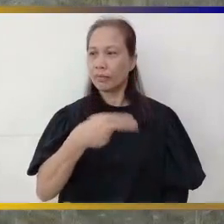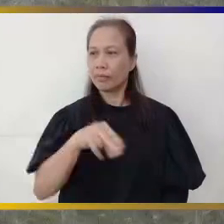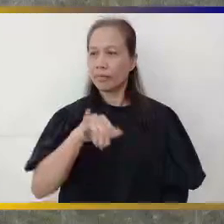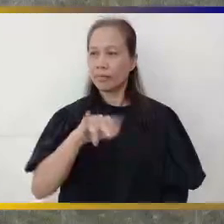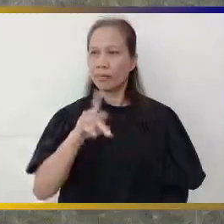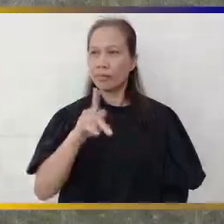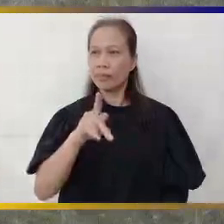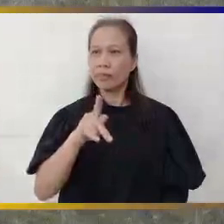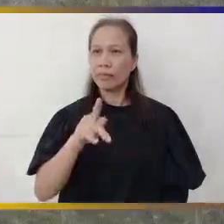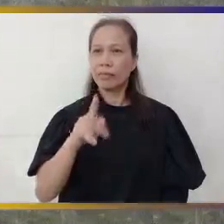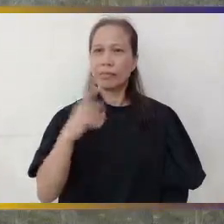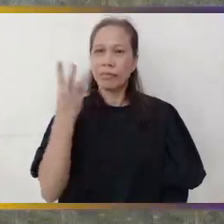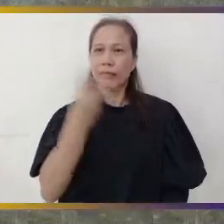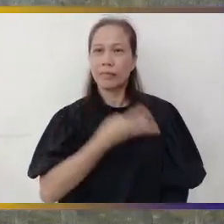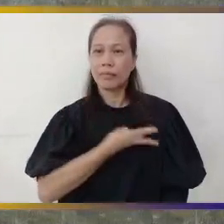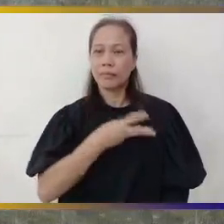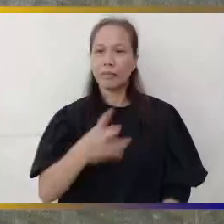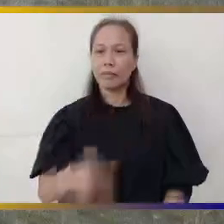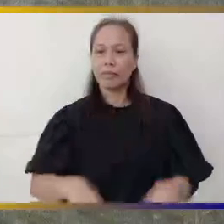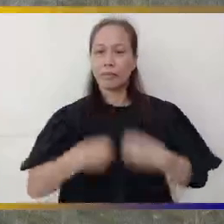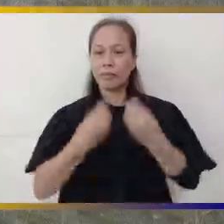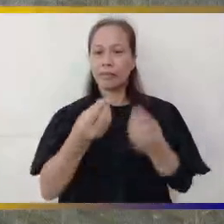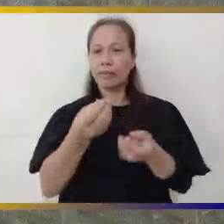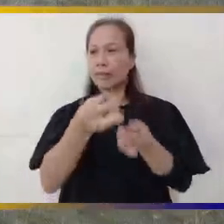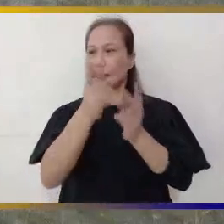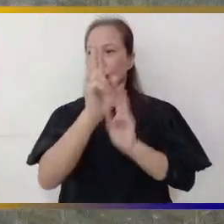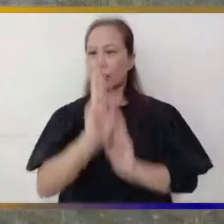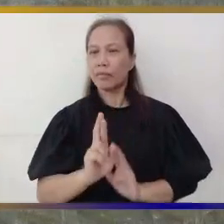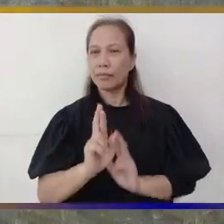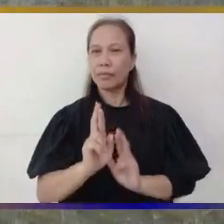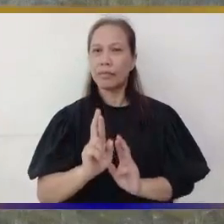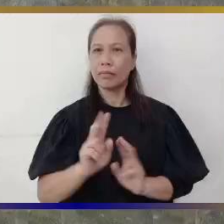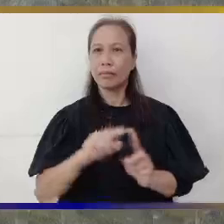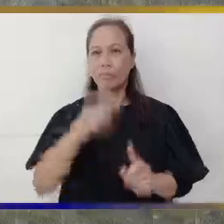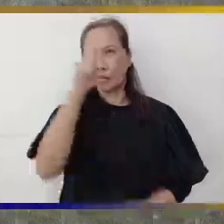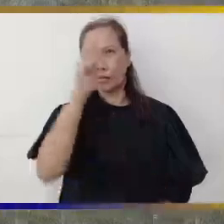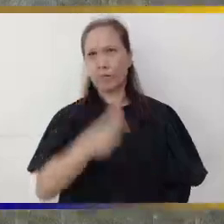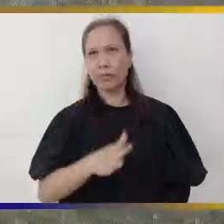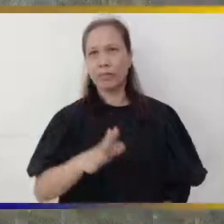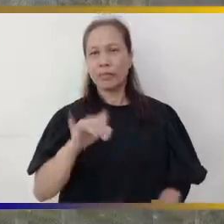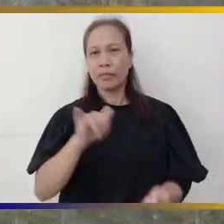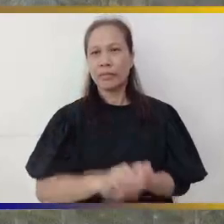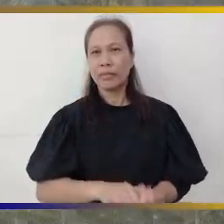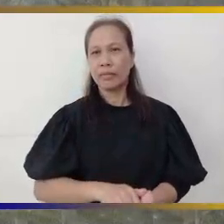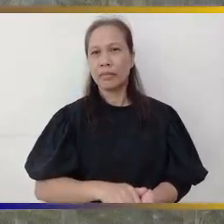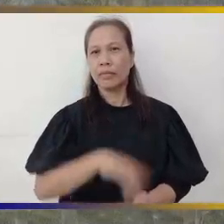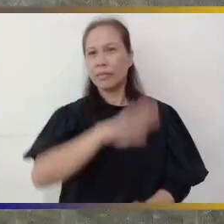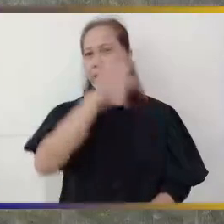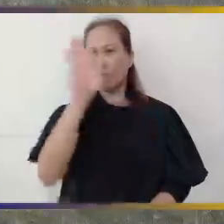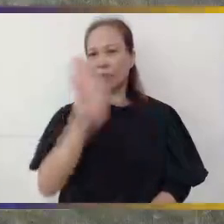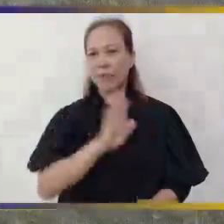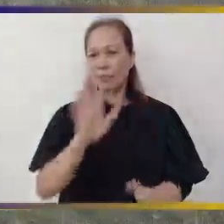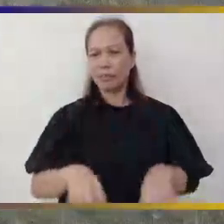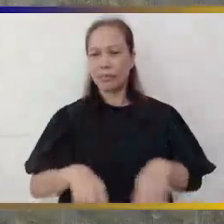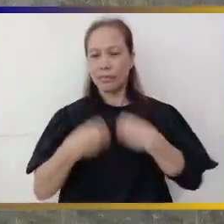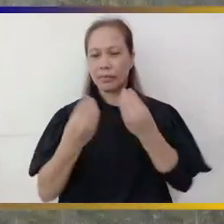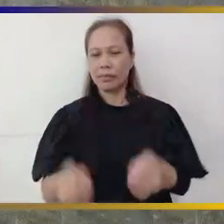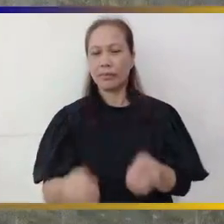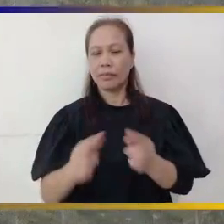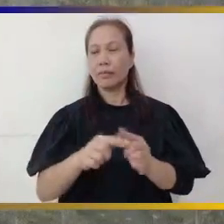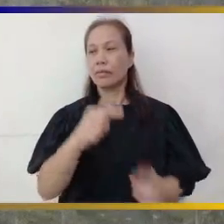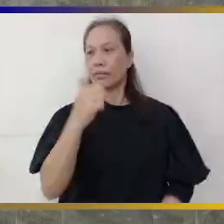nagbibigay ng respeto sa Diyos na hindi po natin pwedeng ibigay sa kanino pa man